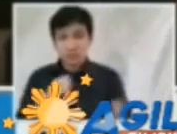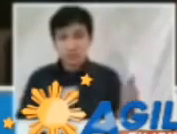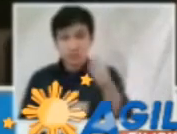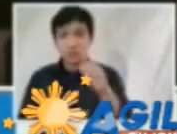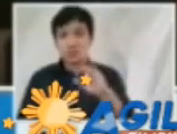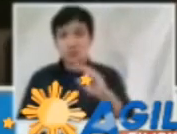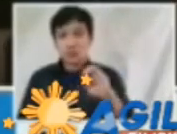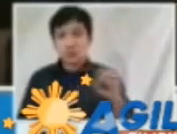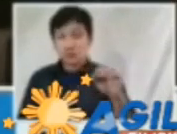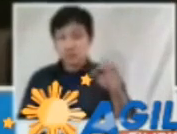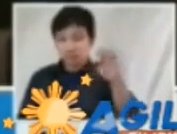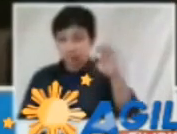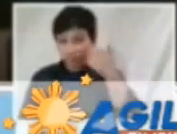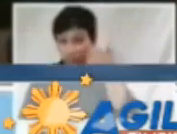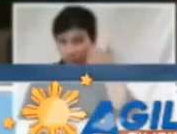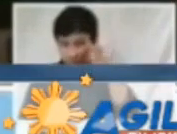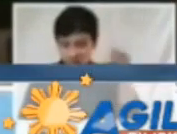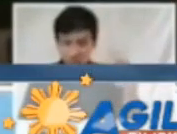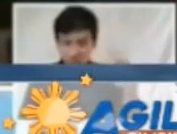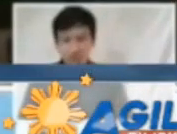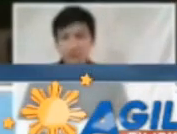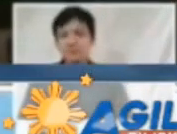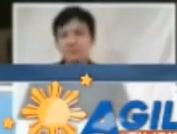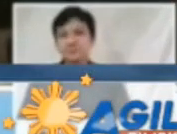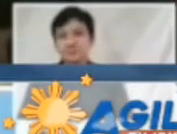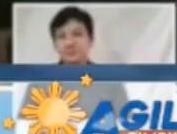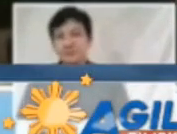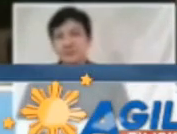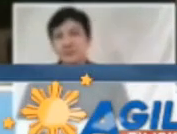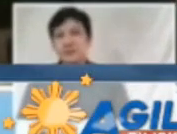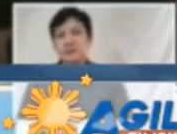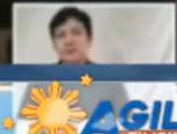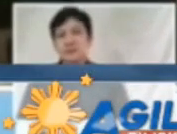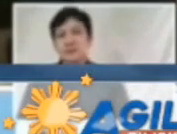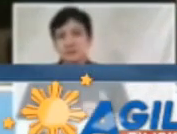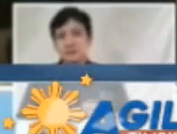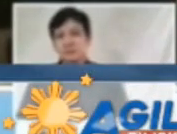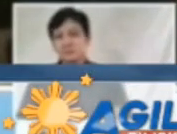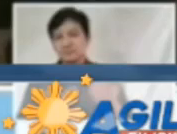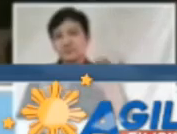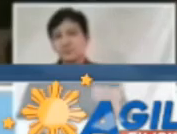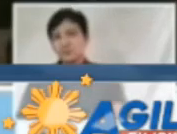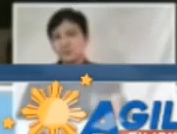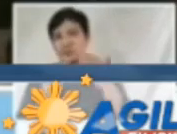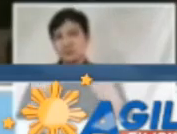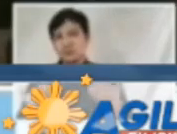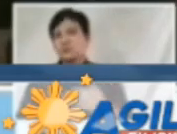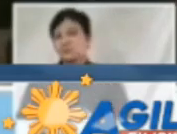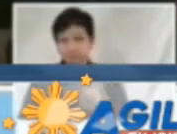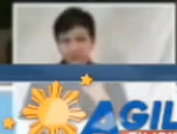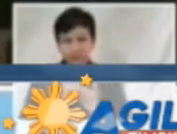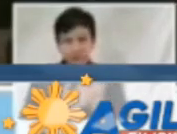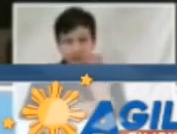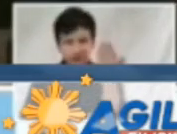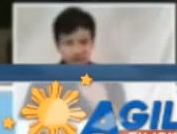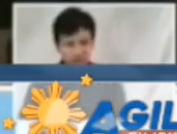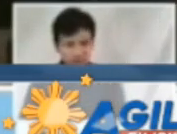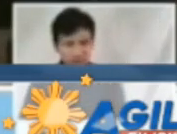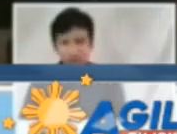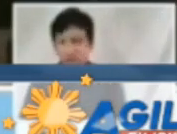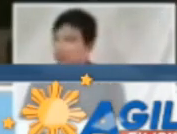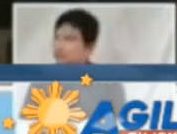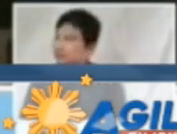pamilya na kwalipigado subalit hindi naman nakasama sa listahan at hindi nabigyan ng financial aid mula sa